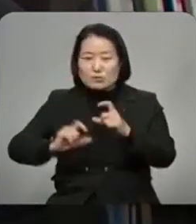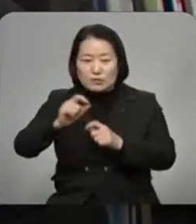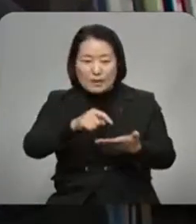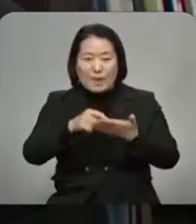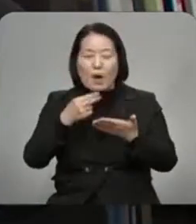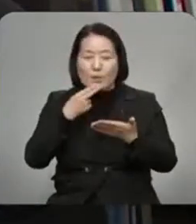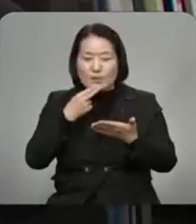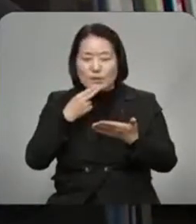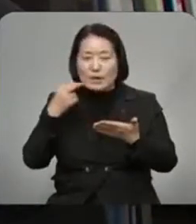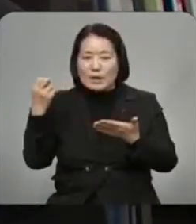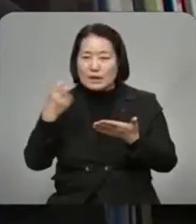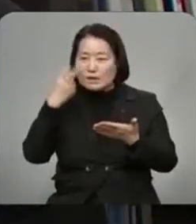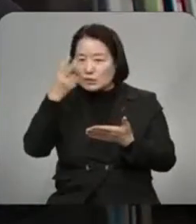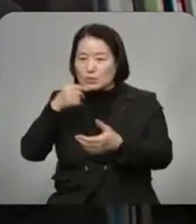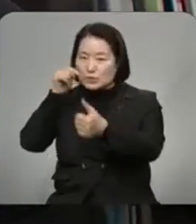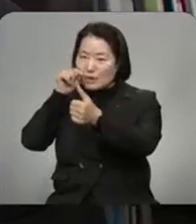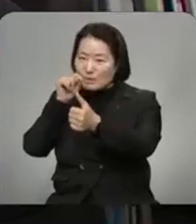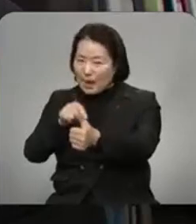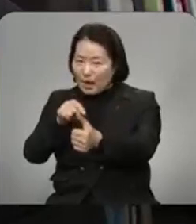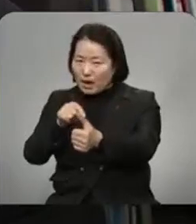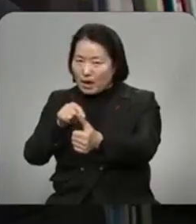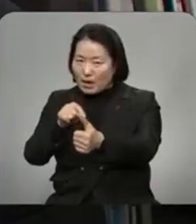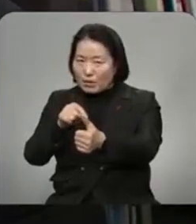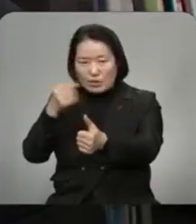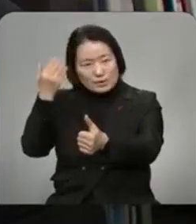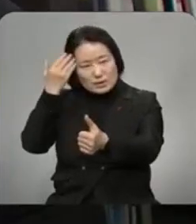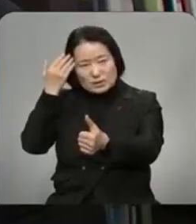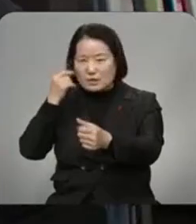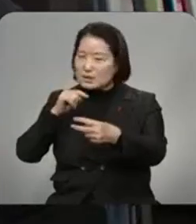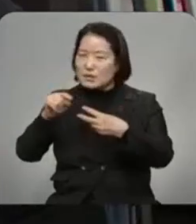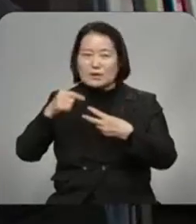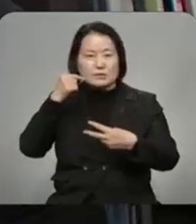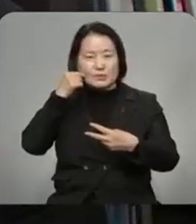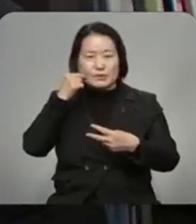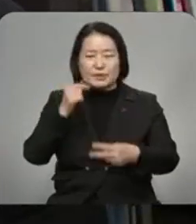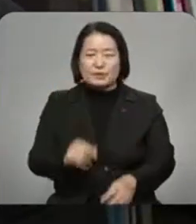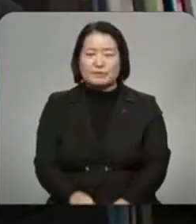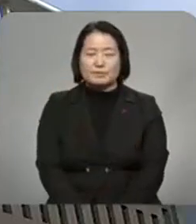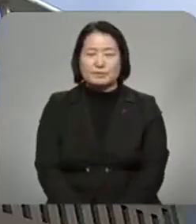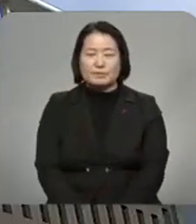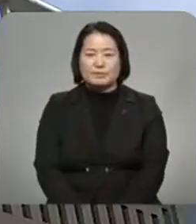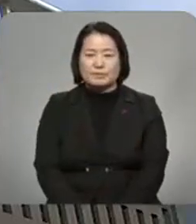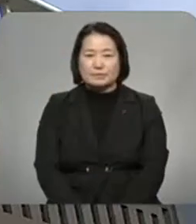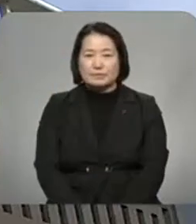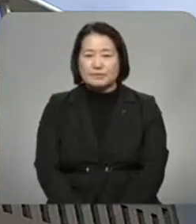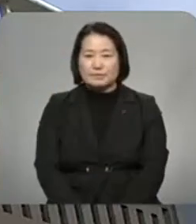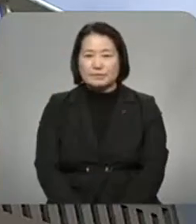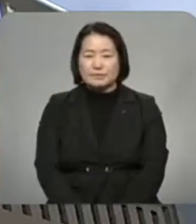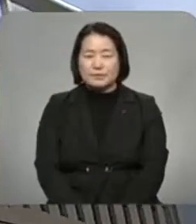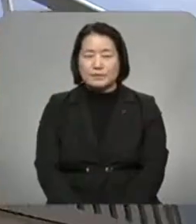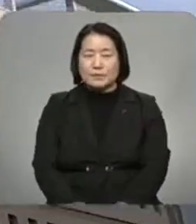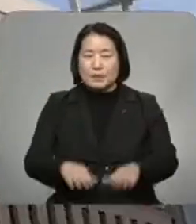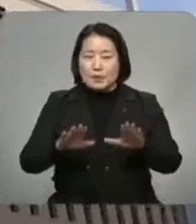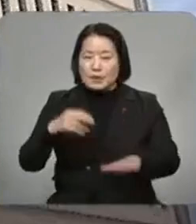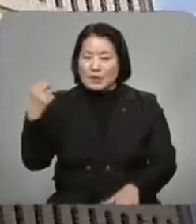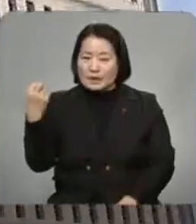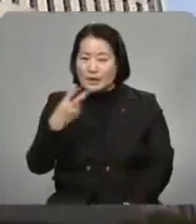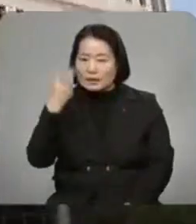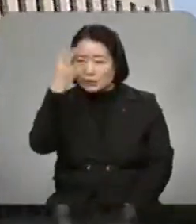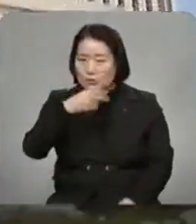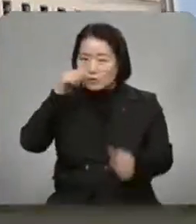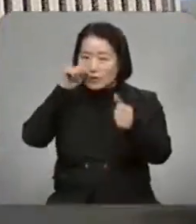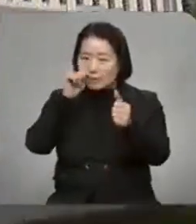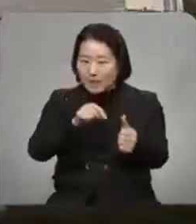요청을 했다는 거 자체가 상식적으로 납득하고 이해할 수 없는 상황입니다 이번 재수사 요청에